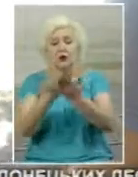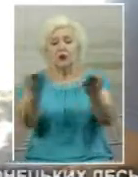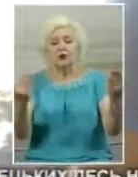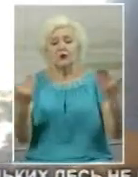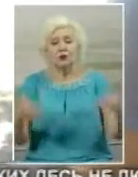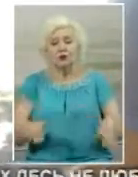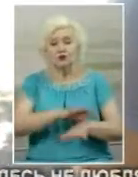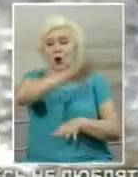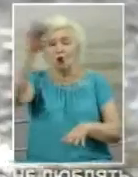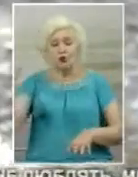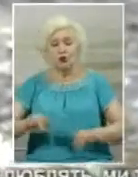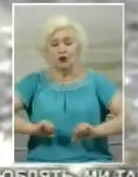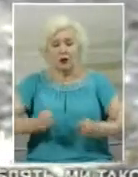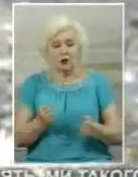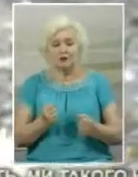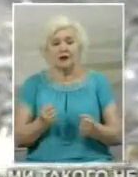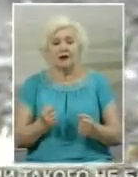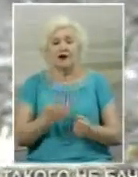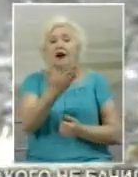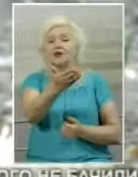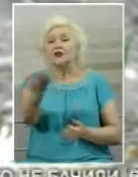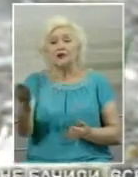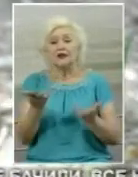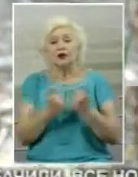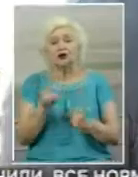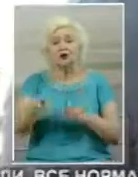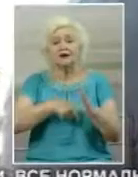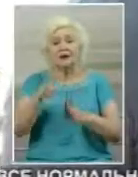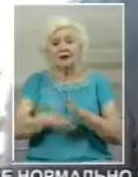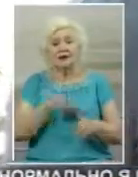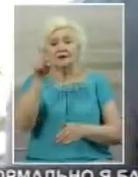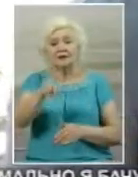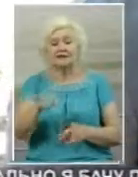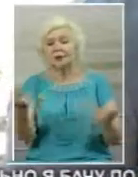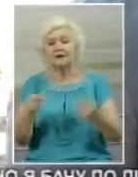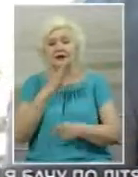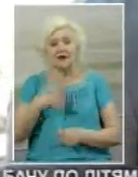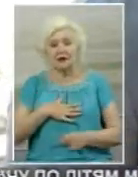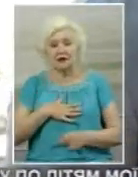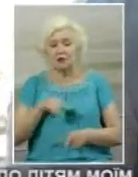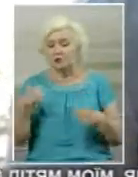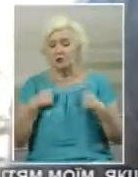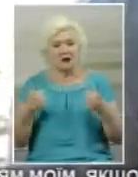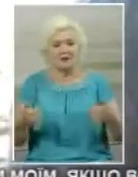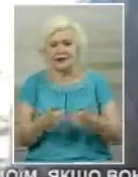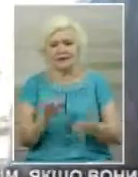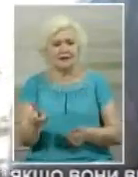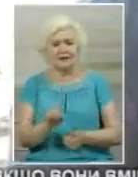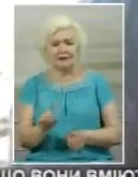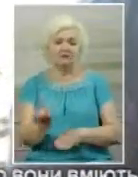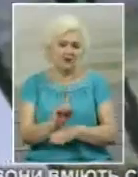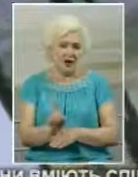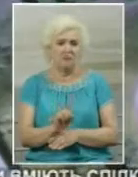уже куча друзей. Все от этого, что донецких там где-то не любят, мы с этим не сталкивались. Все